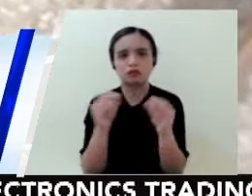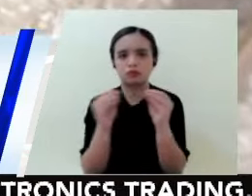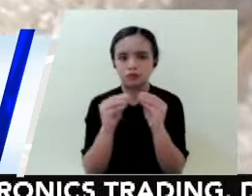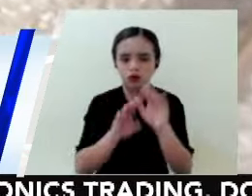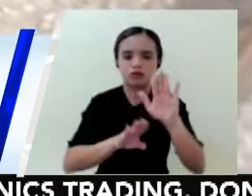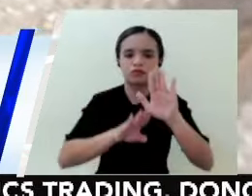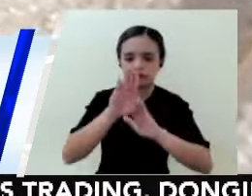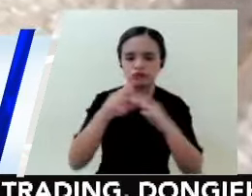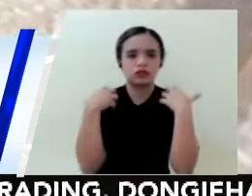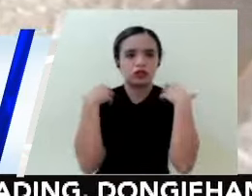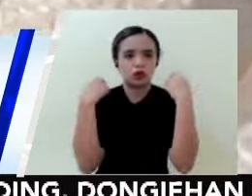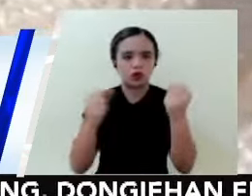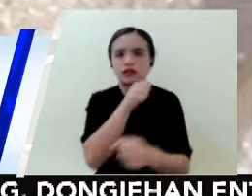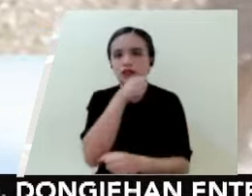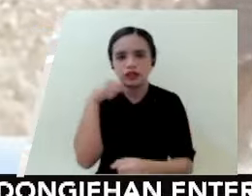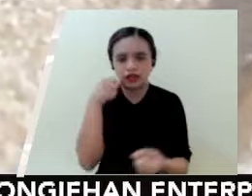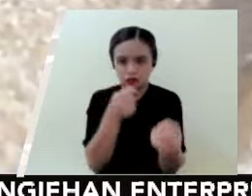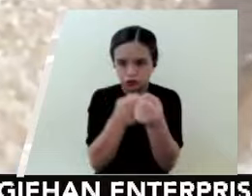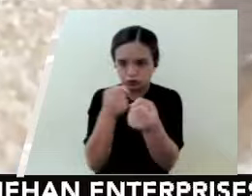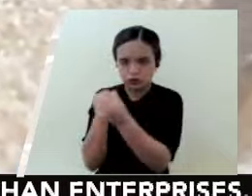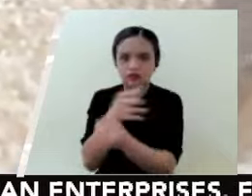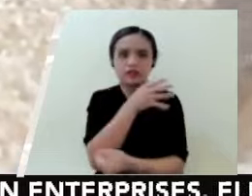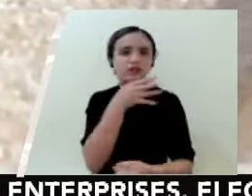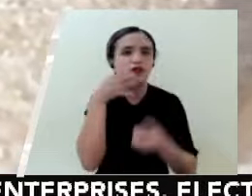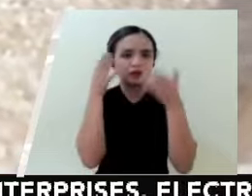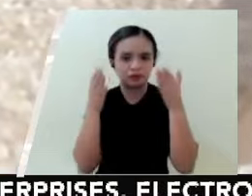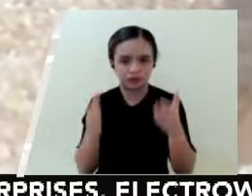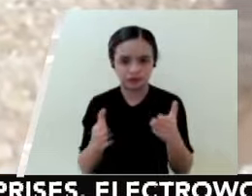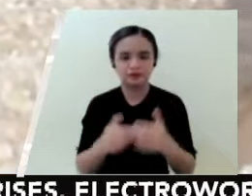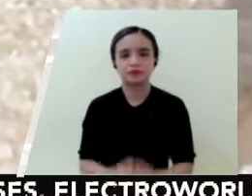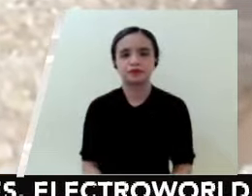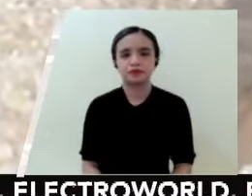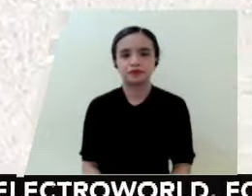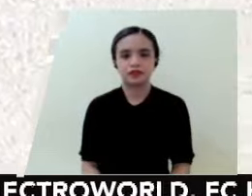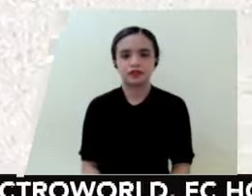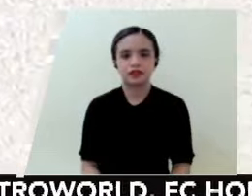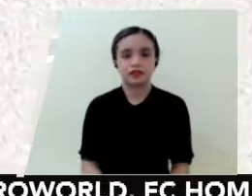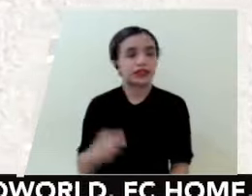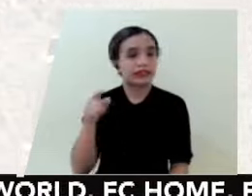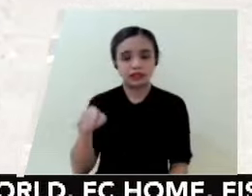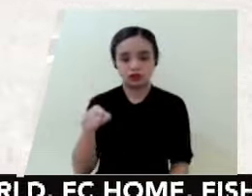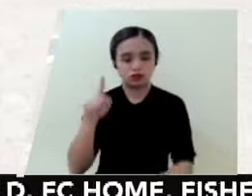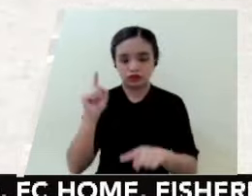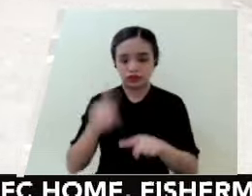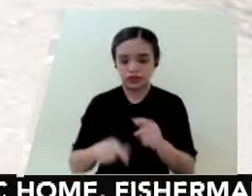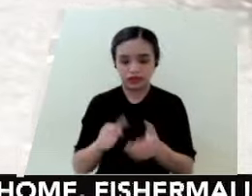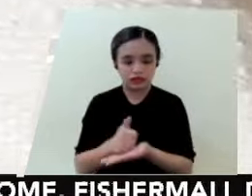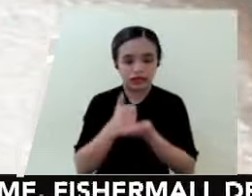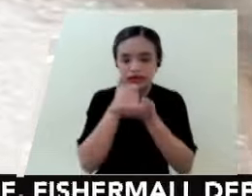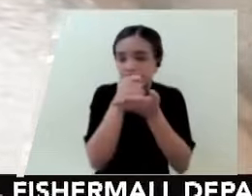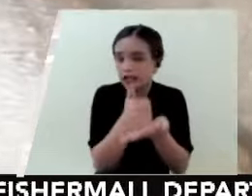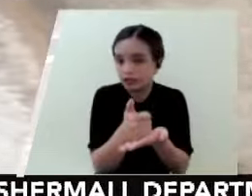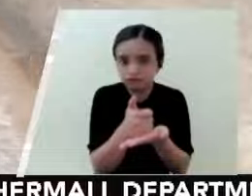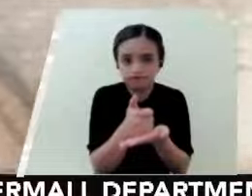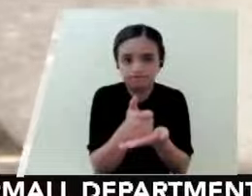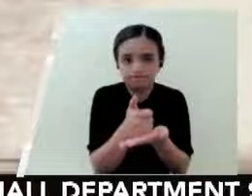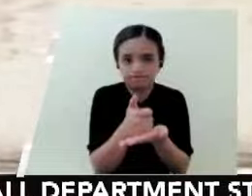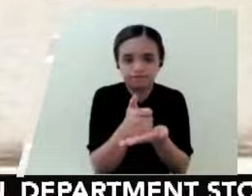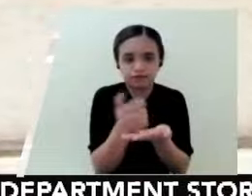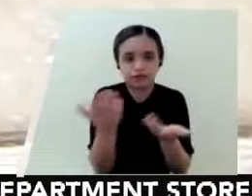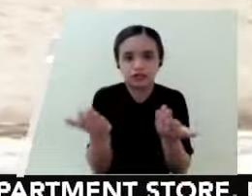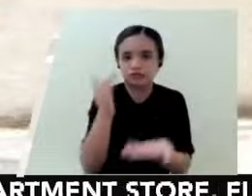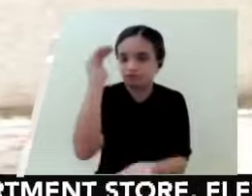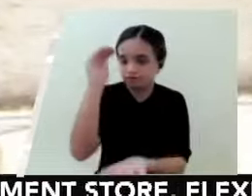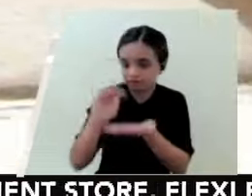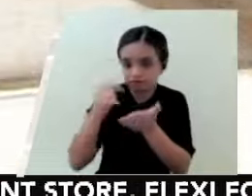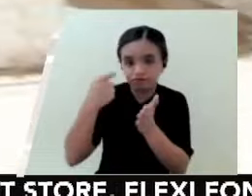at suporta sa mga magsasaka. Hindi ito nakakatulong doon sa pagbaba ng presyo ng regular milk